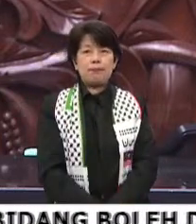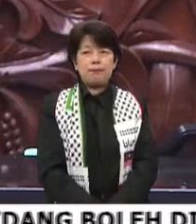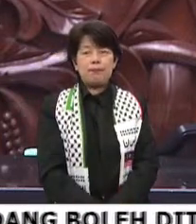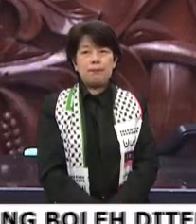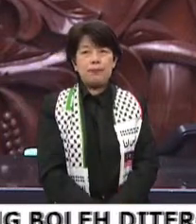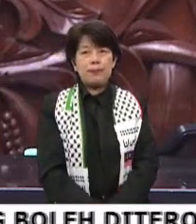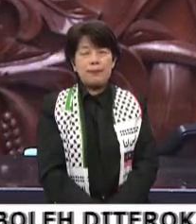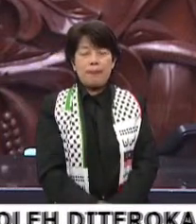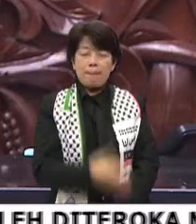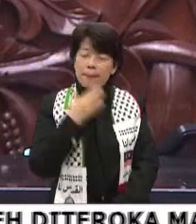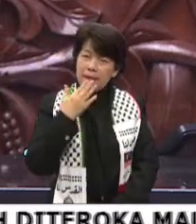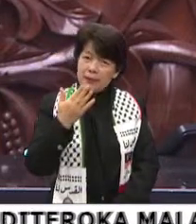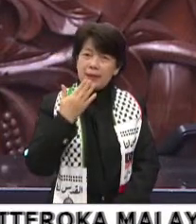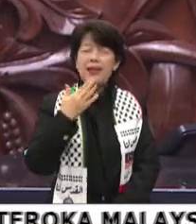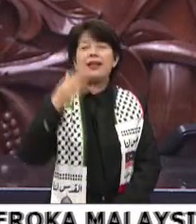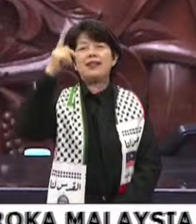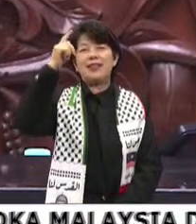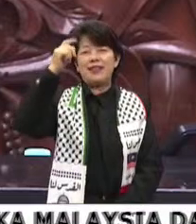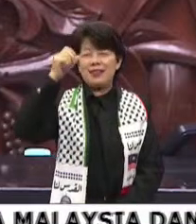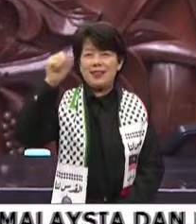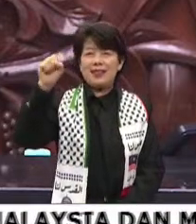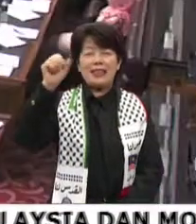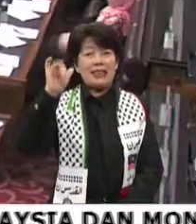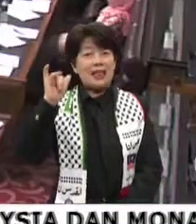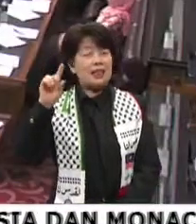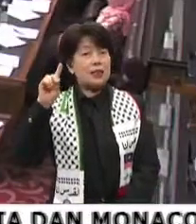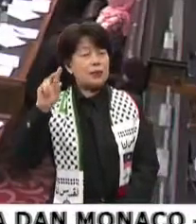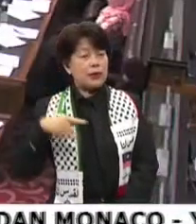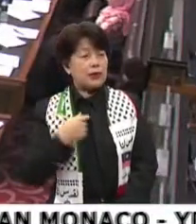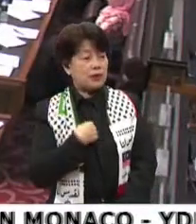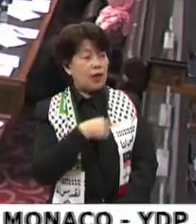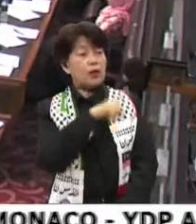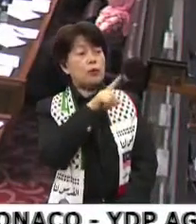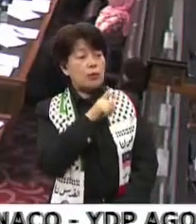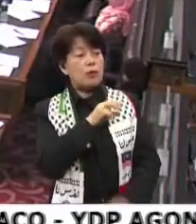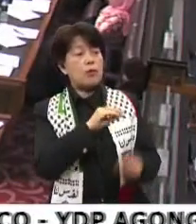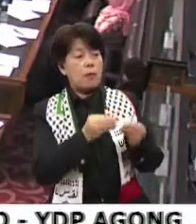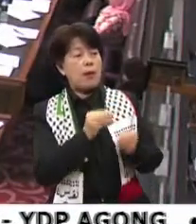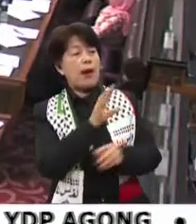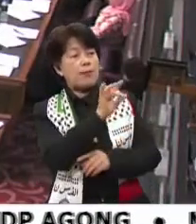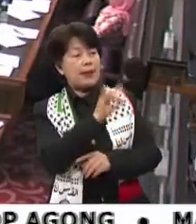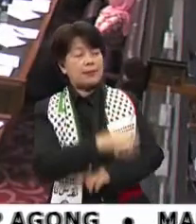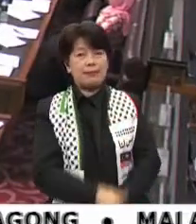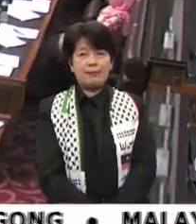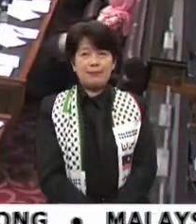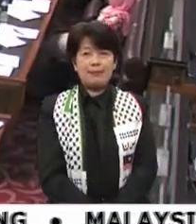Salam terima kasih Tan Sri yang di-pertua soalan saya nombor